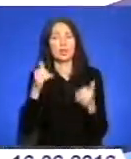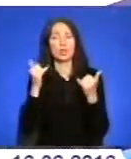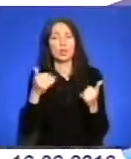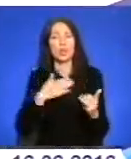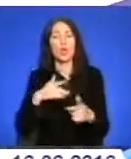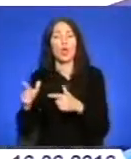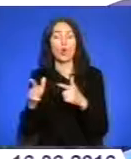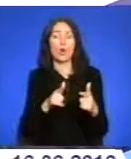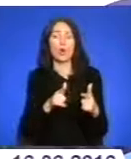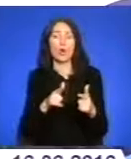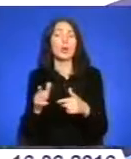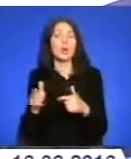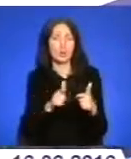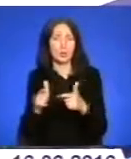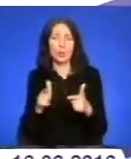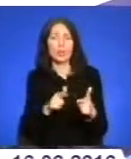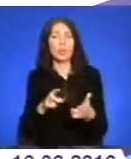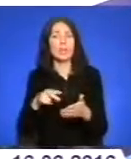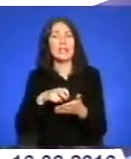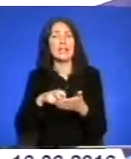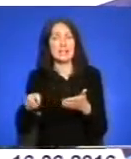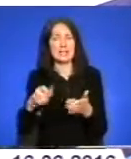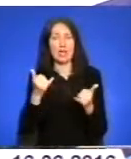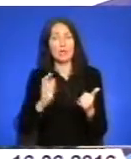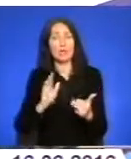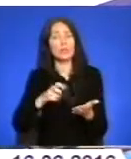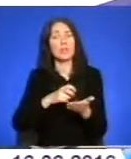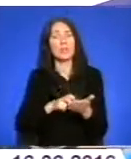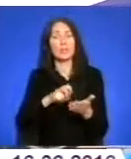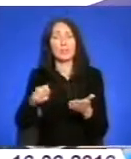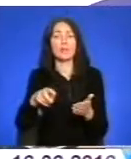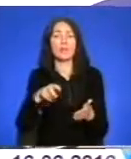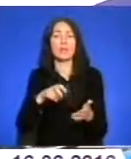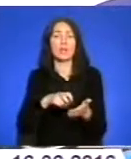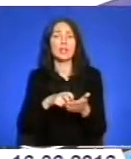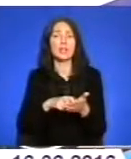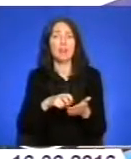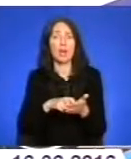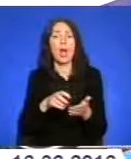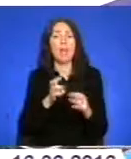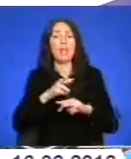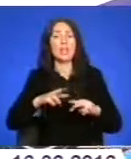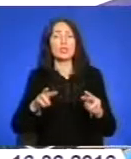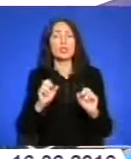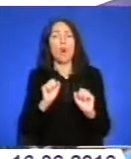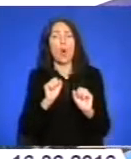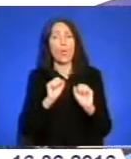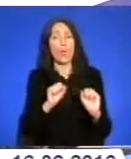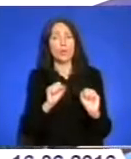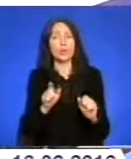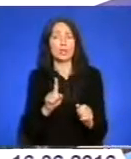ми готуємо листа, і сьогодні він буде відправлений, цей лист, міністру оборони щодо